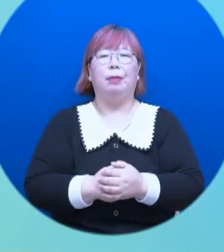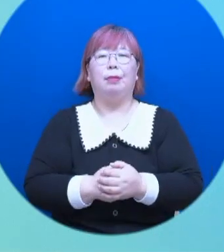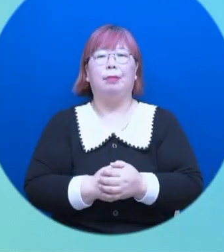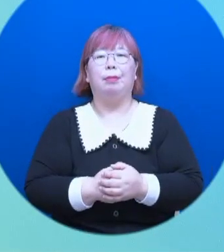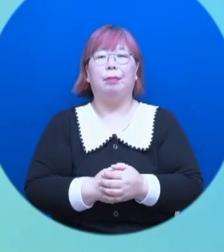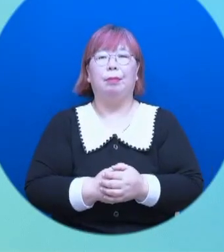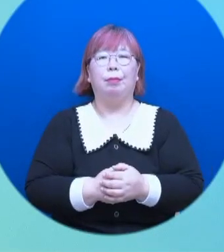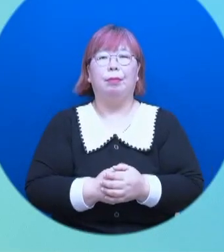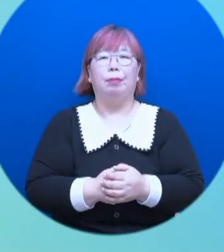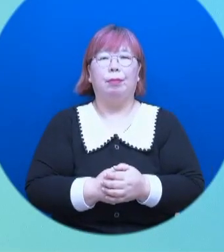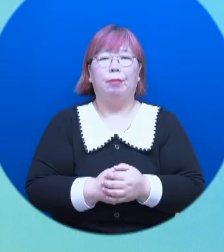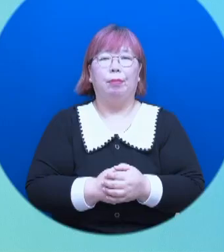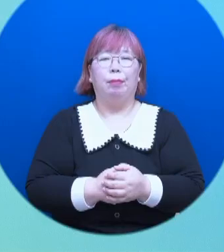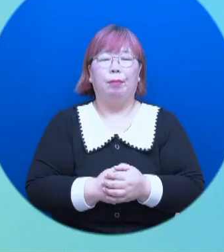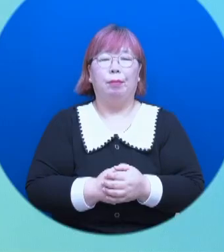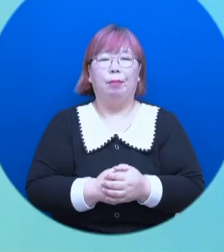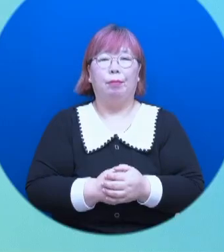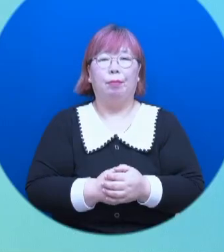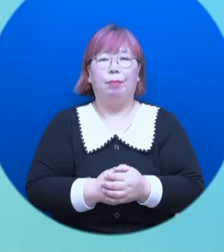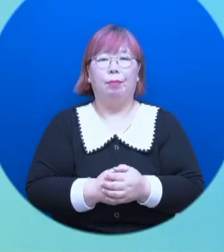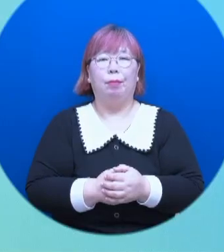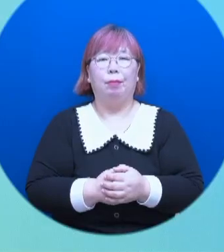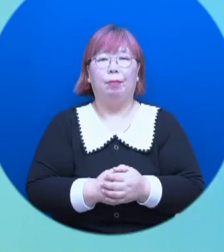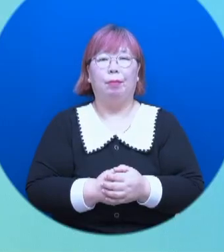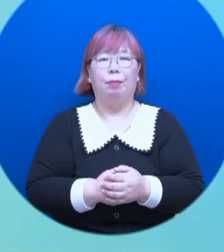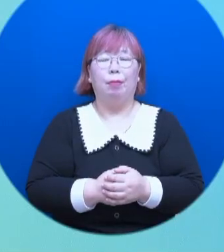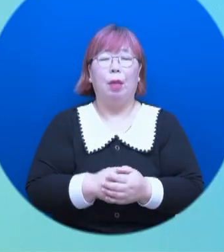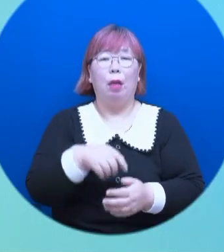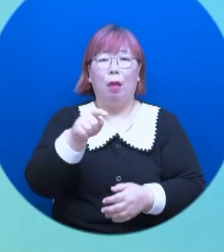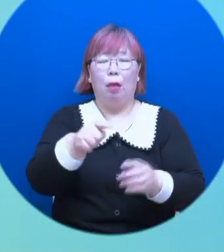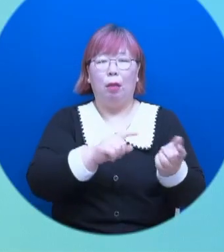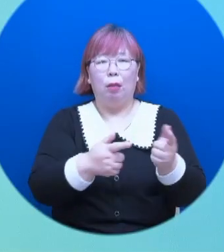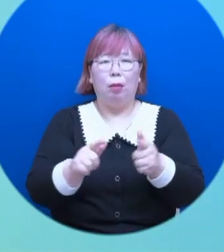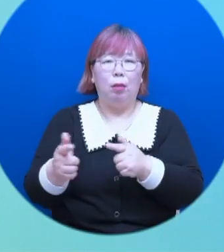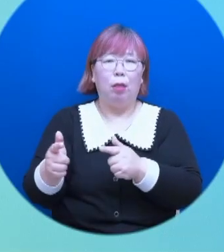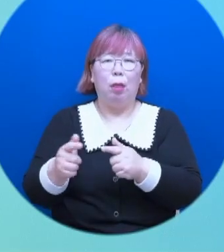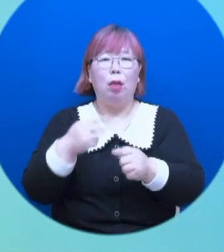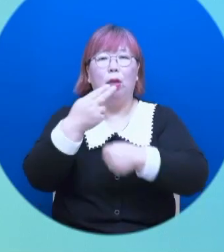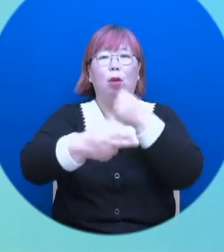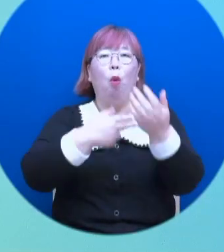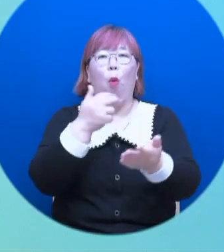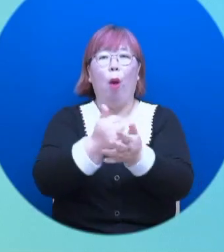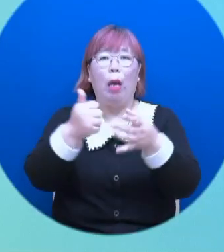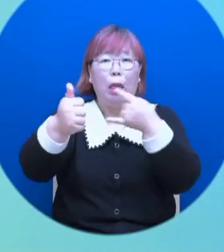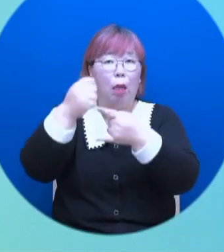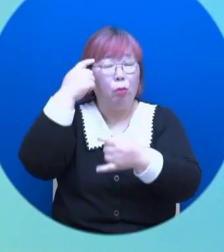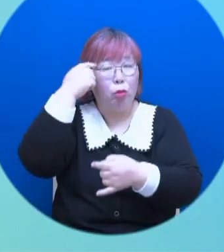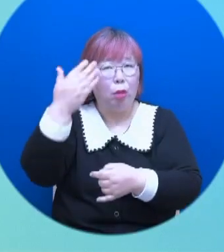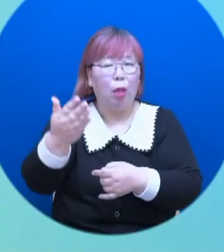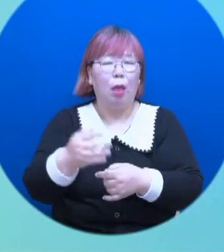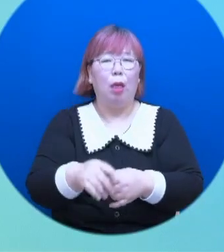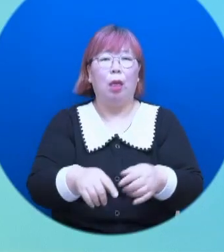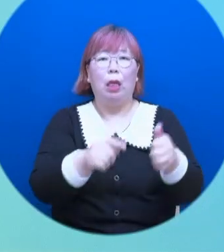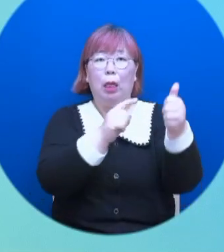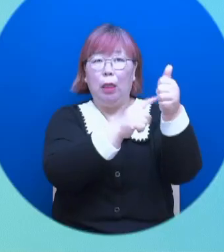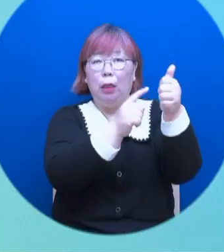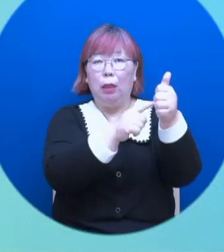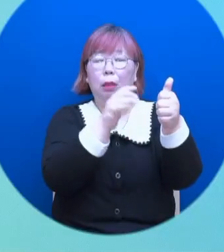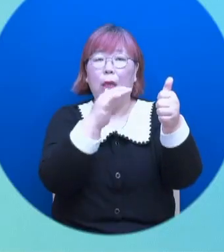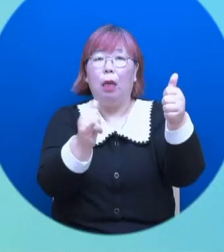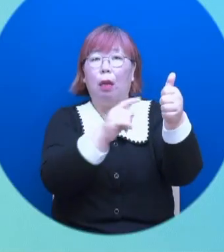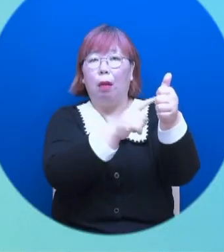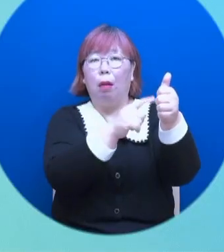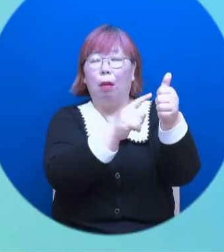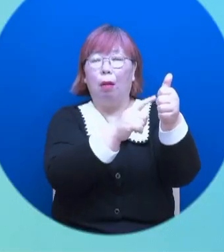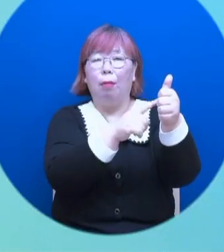22절인데요. 사울이 어떻게 행동했느냐? 그들이 또 여호와께 묻되 그 사람은